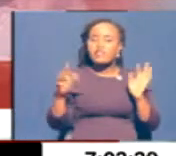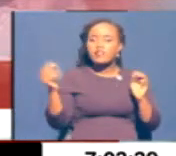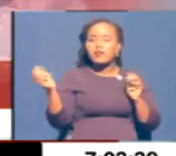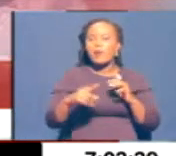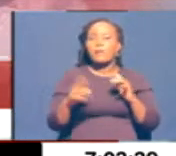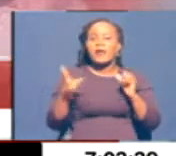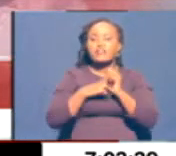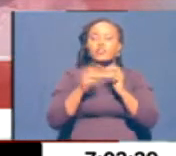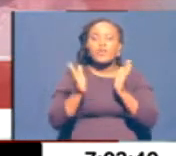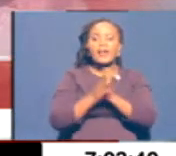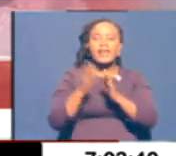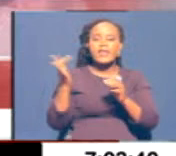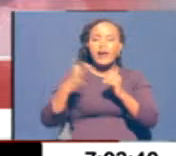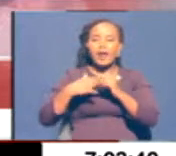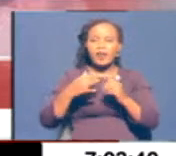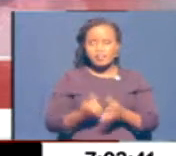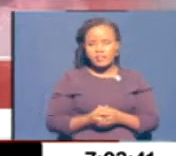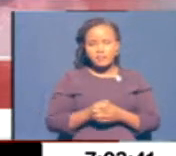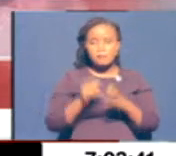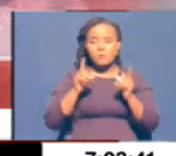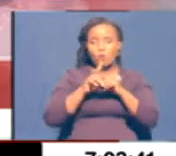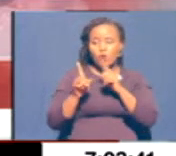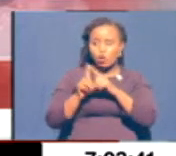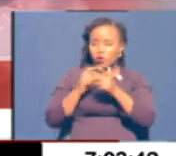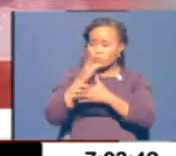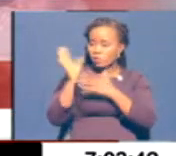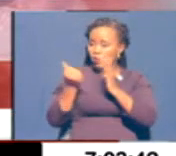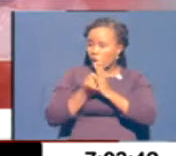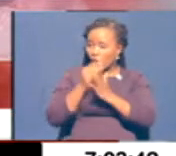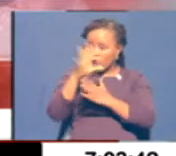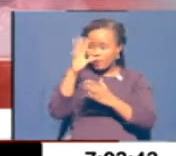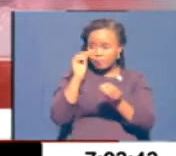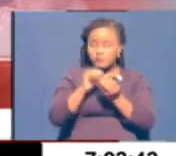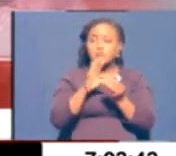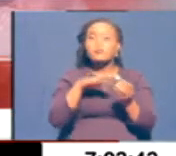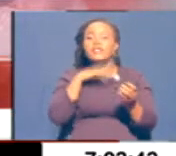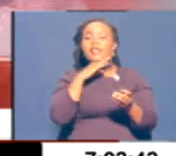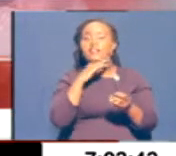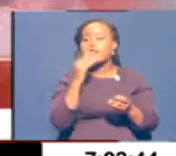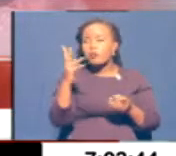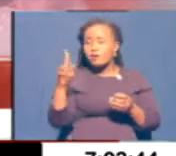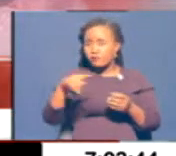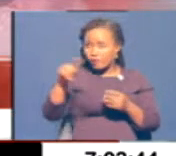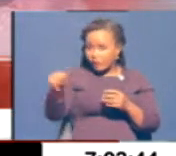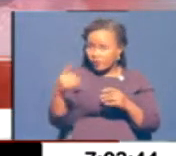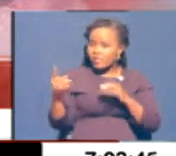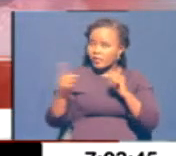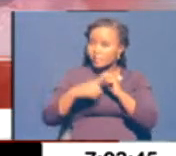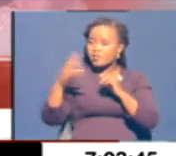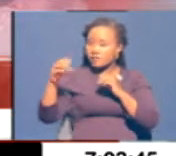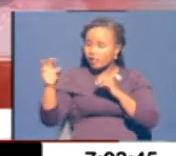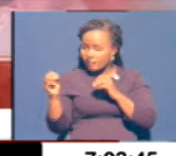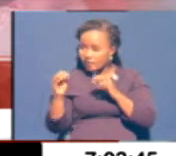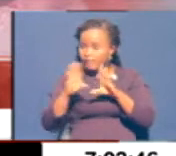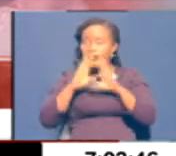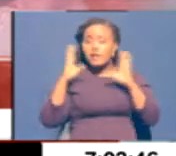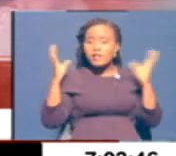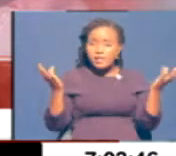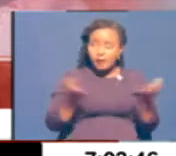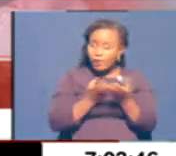2020. Idadi jumla ya vifo sasa ni 4,600 ulimwenguni. Zaidi ya visa